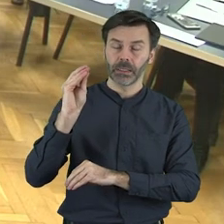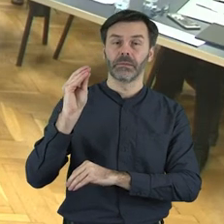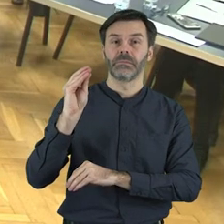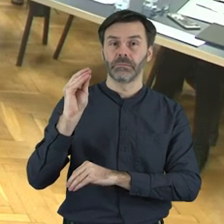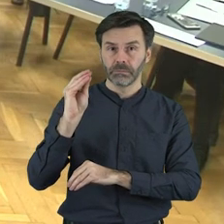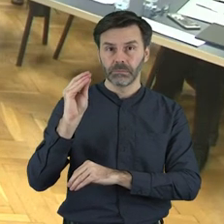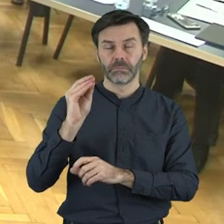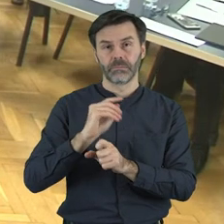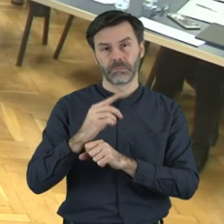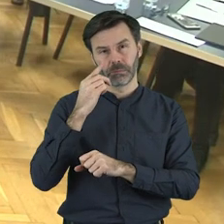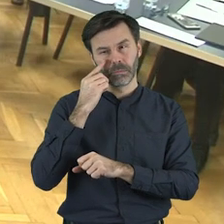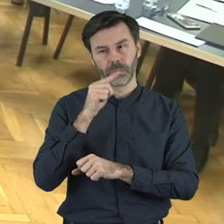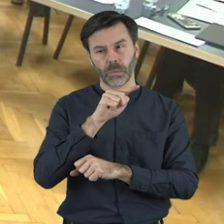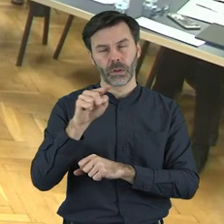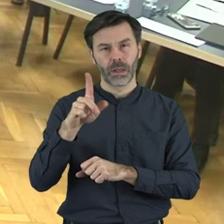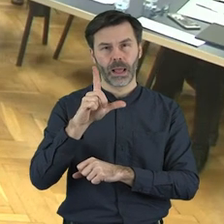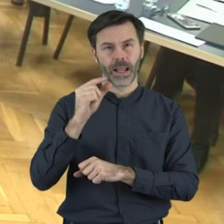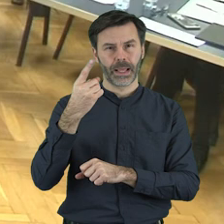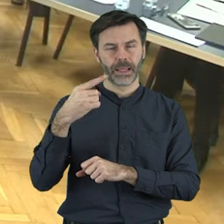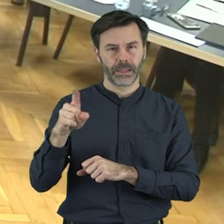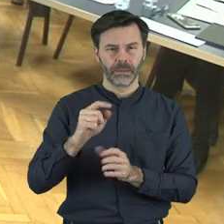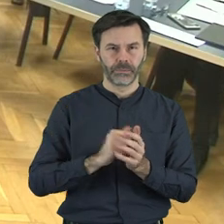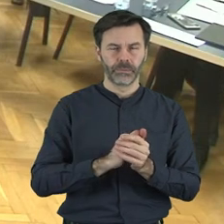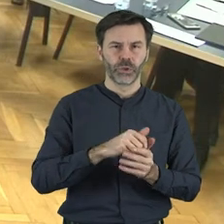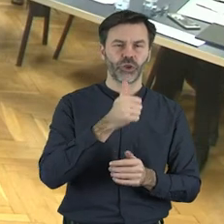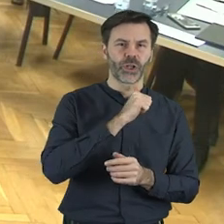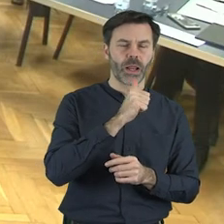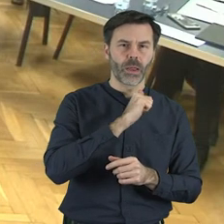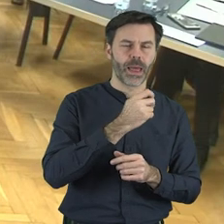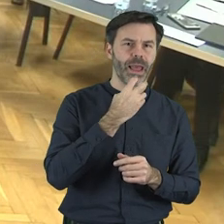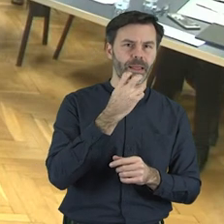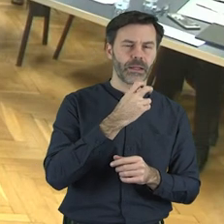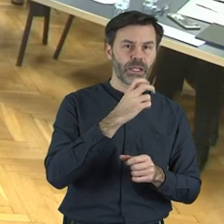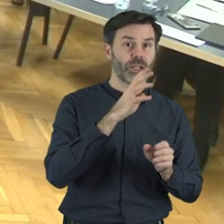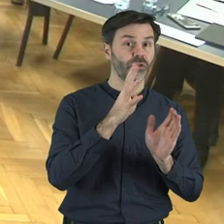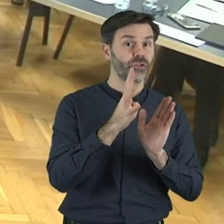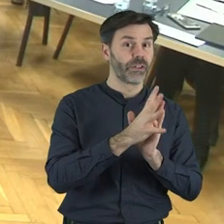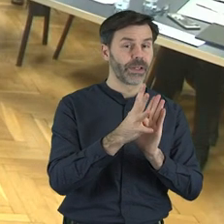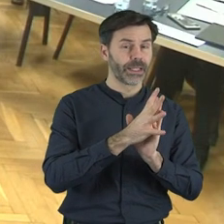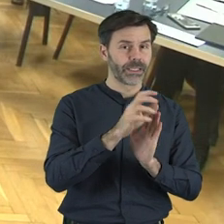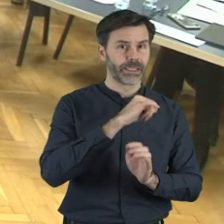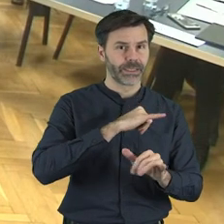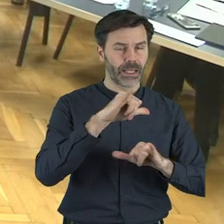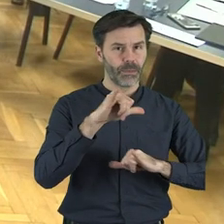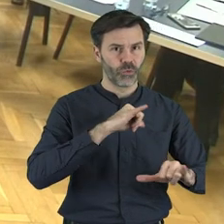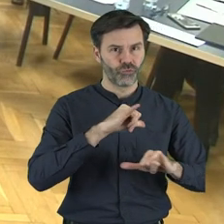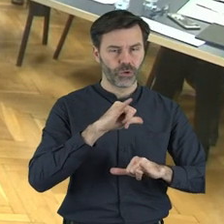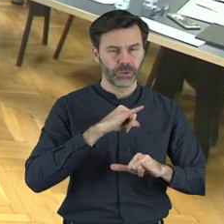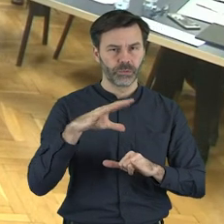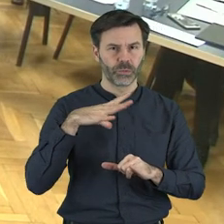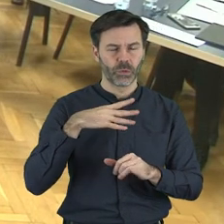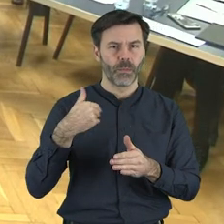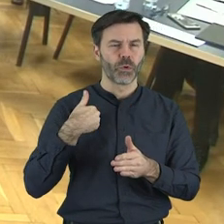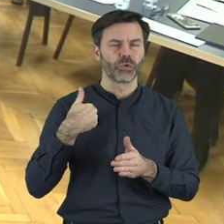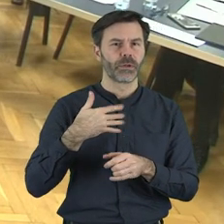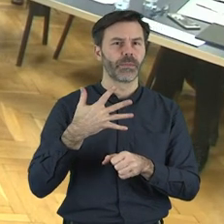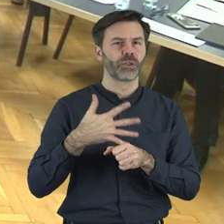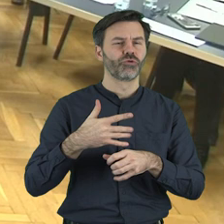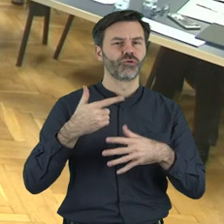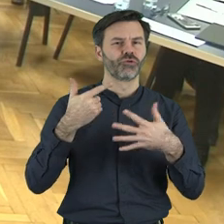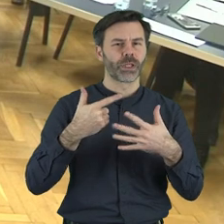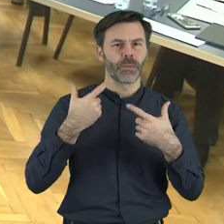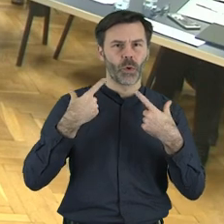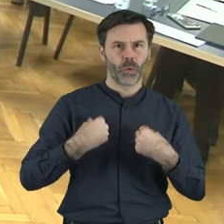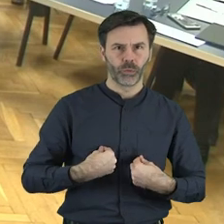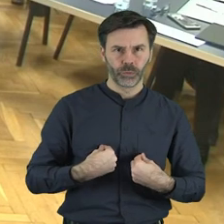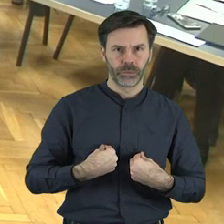19 samorządów. Wtedy potrzebne jest minimum 57 osób, a w spotkaniu założycielskim uczestniczyło 26. Wpis do KRS